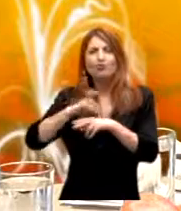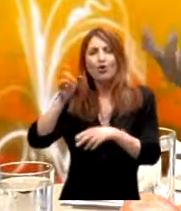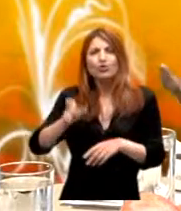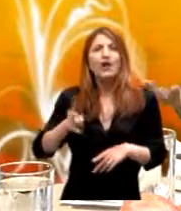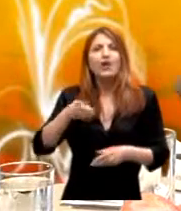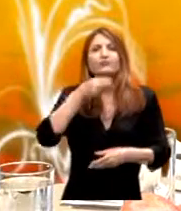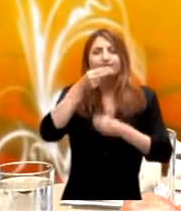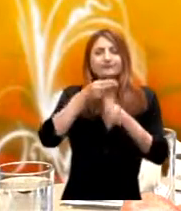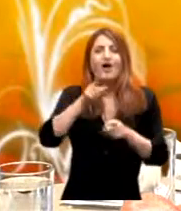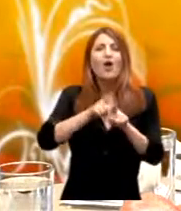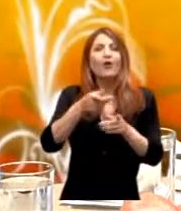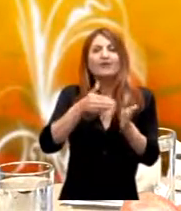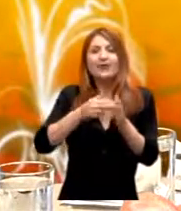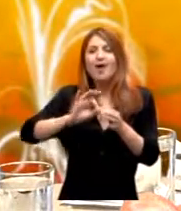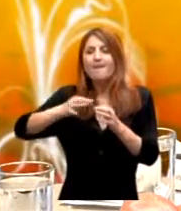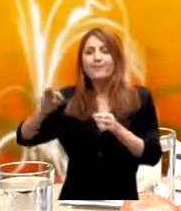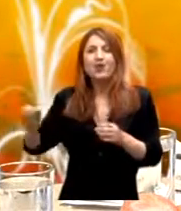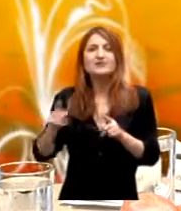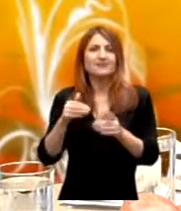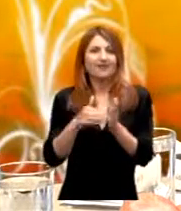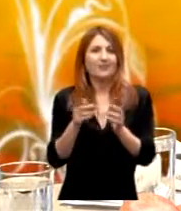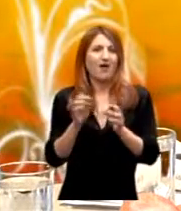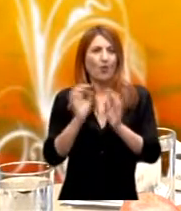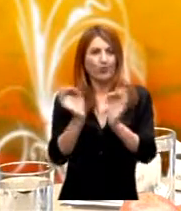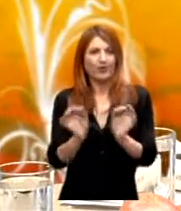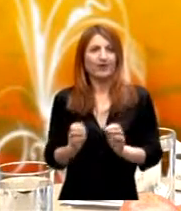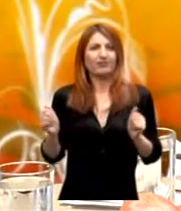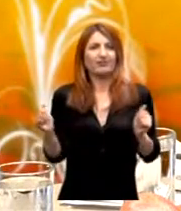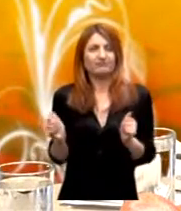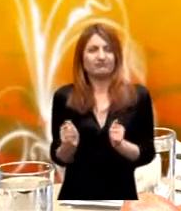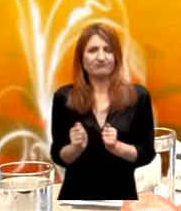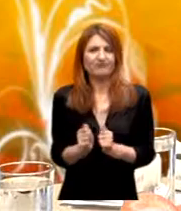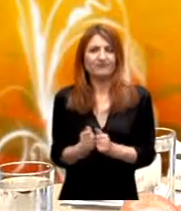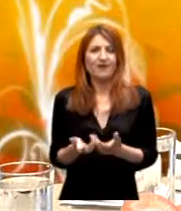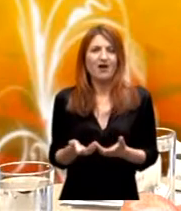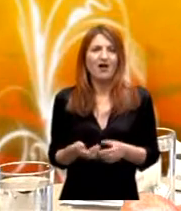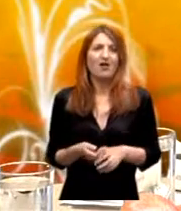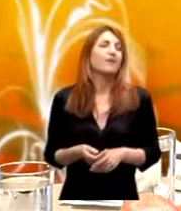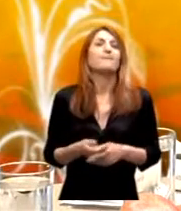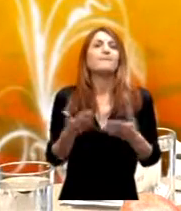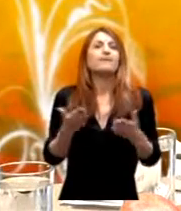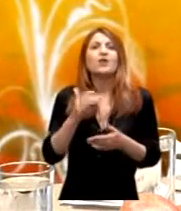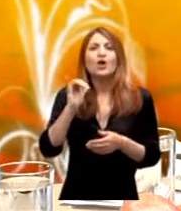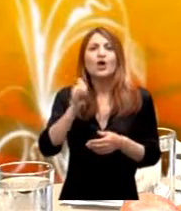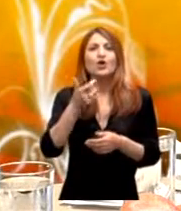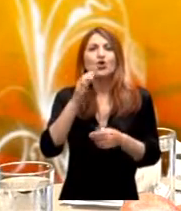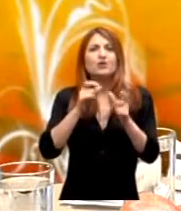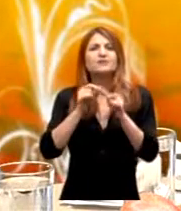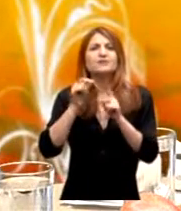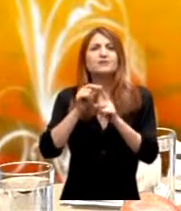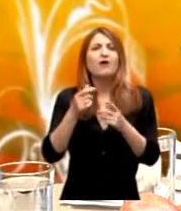kazati, proces u reduciranju težine i mršavosti. Josipe, zašto je